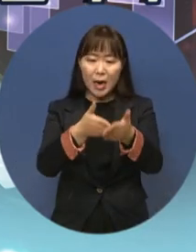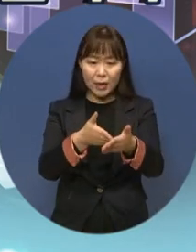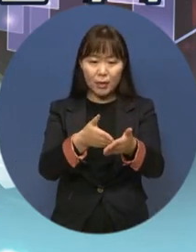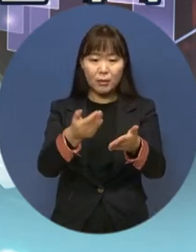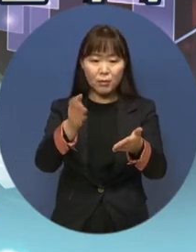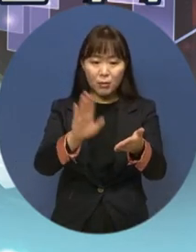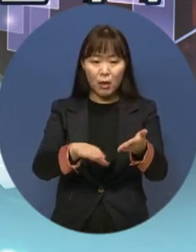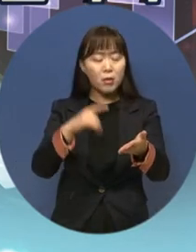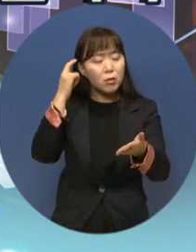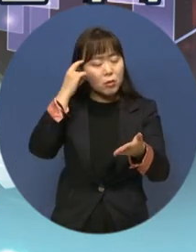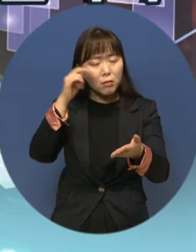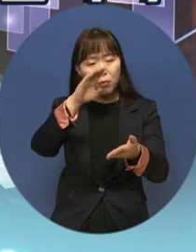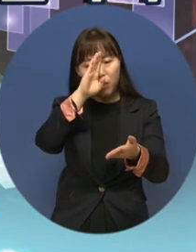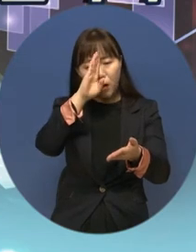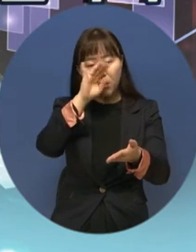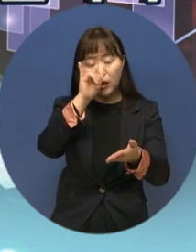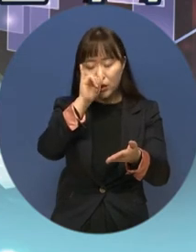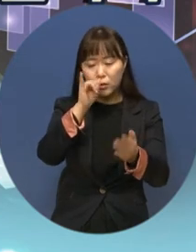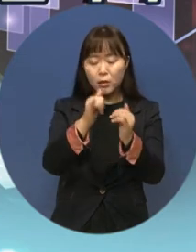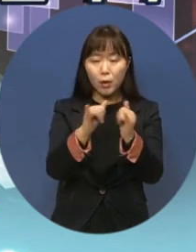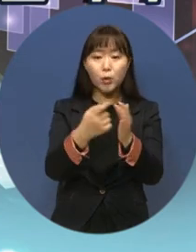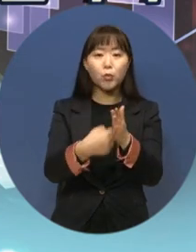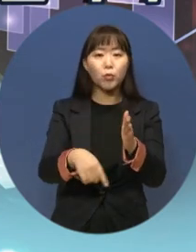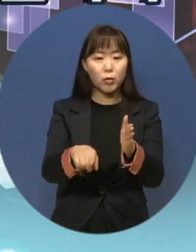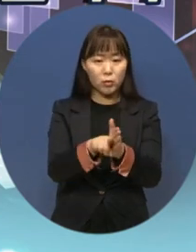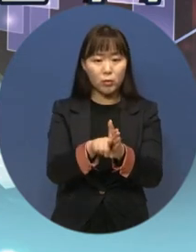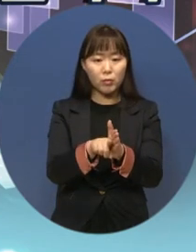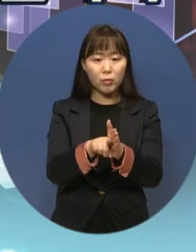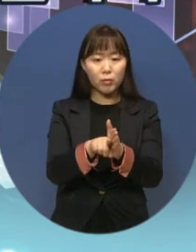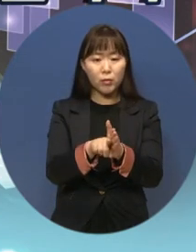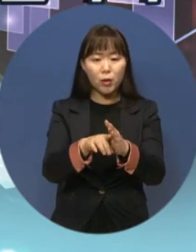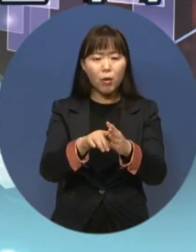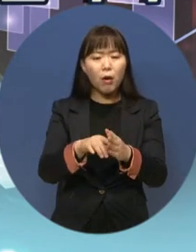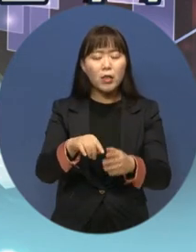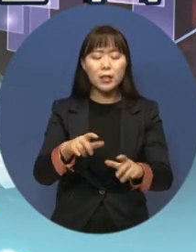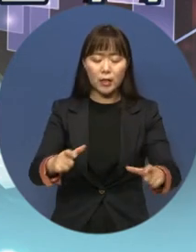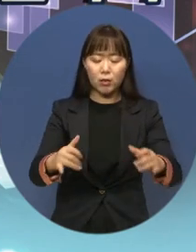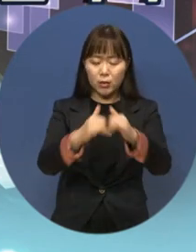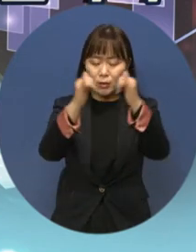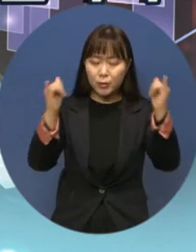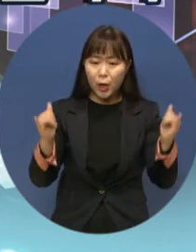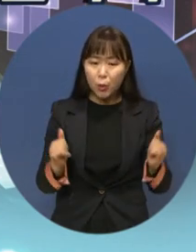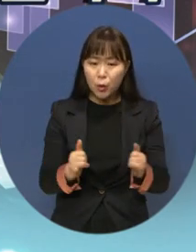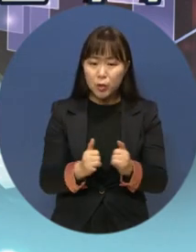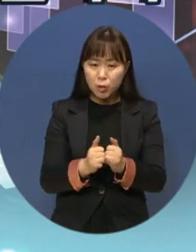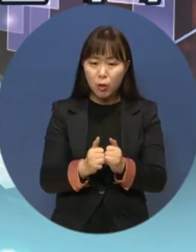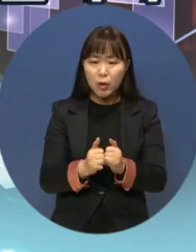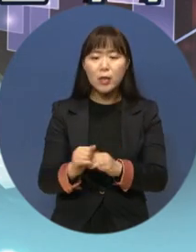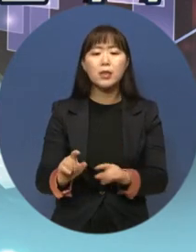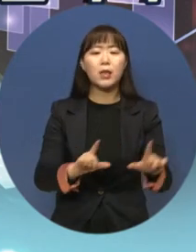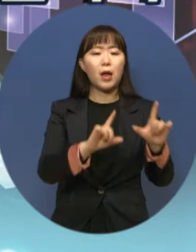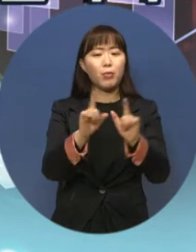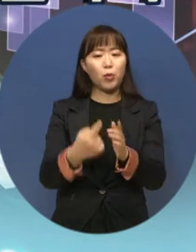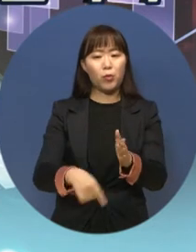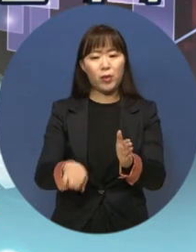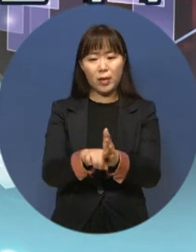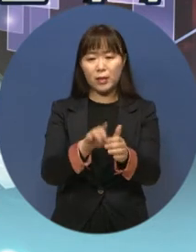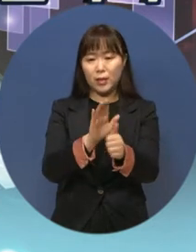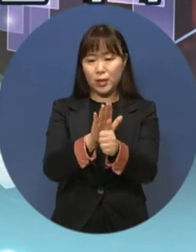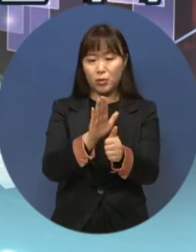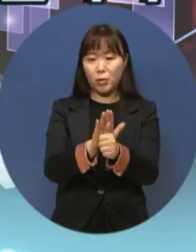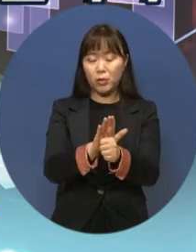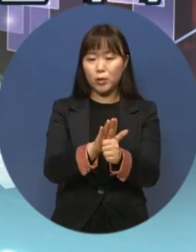있는데 정신질환이 있는 이들을 위해서는 무엇보다 지역사회에서 삶을 위한